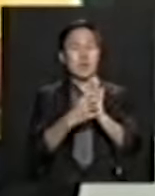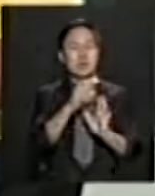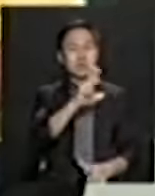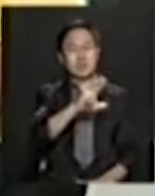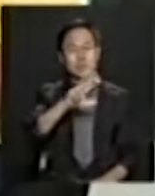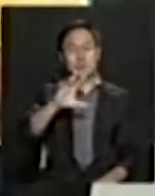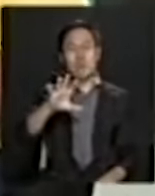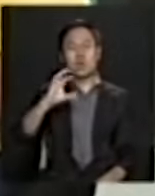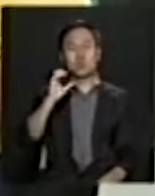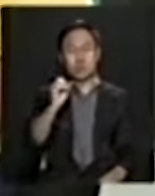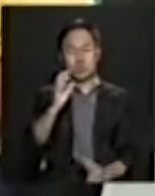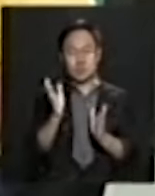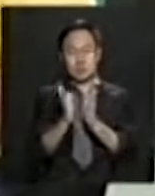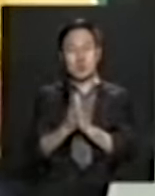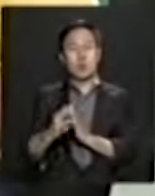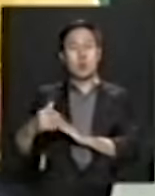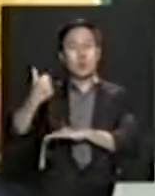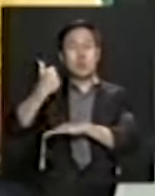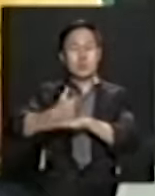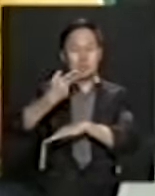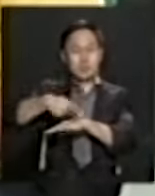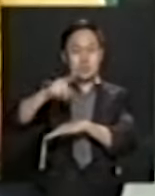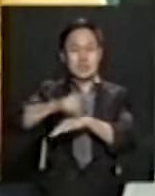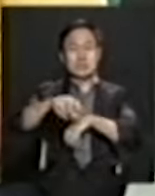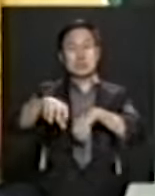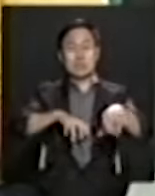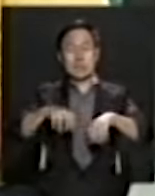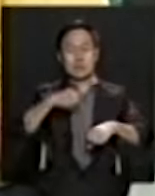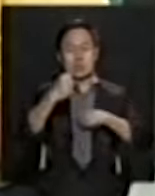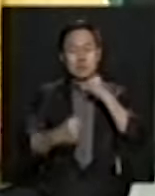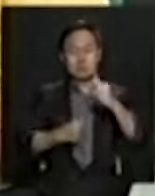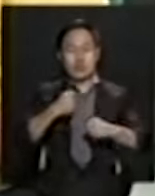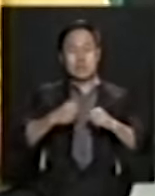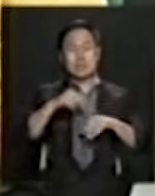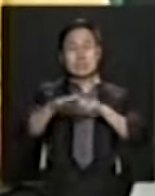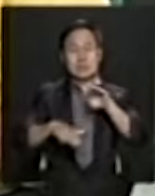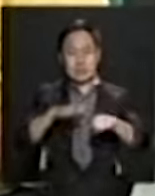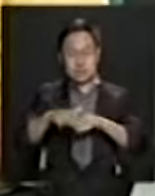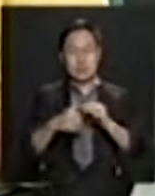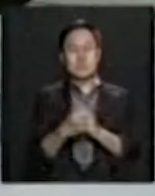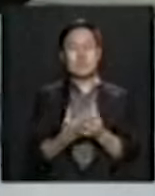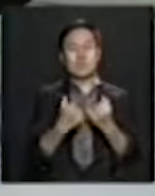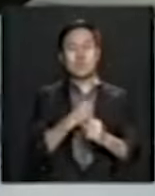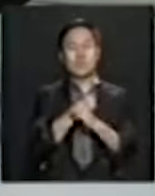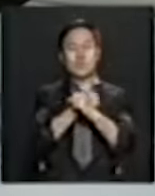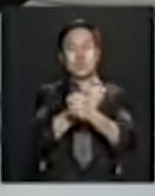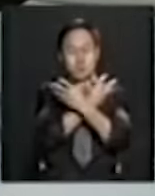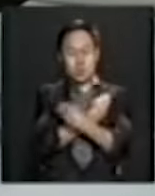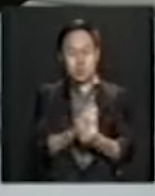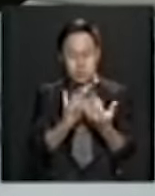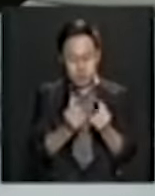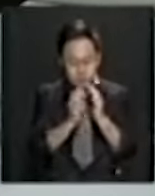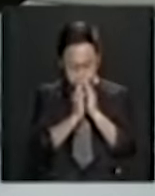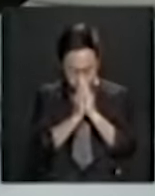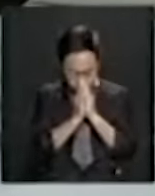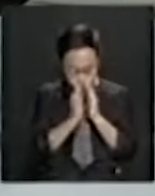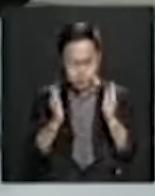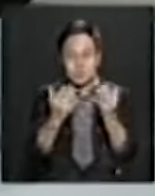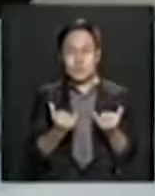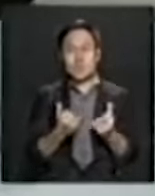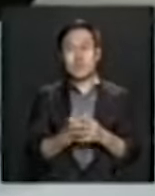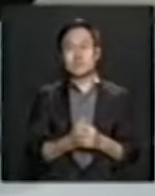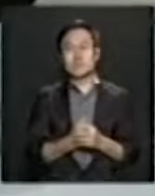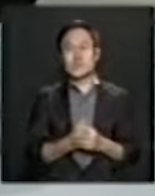ลแล้วก็คุณประสานจิรชัยสกุลประธานจัดงานโรตารี่เดินวิ่งมินิมาราธอนเพื่อขจัดโปลิโอนะครับขอบคุณมากนะครับ ขอบคุณมากครับ เรียกว่าม